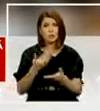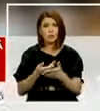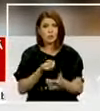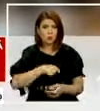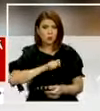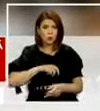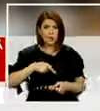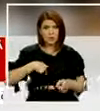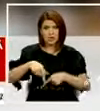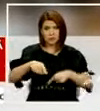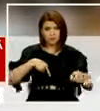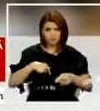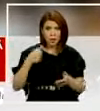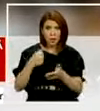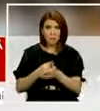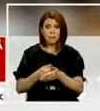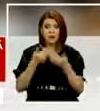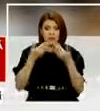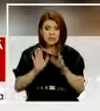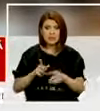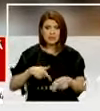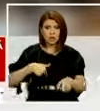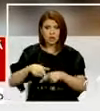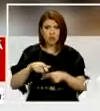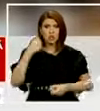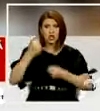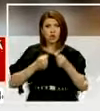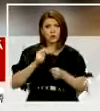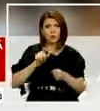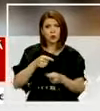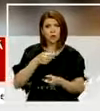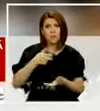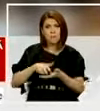siguranța traficului. Până la reluarea circulației, șoferii pot